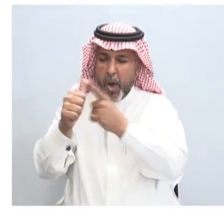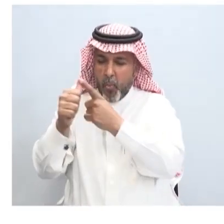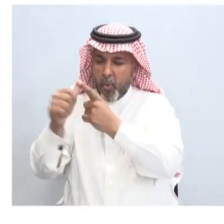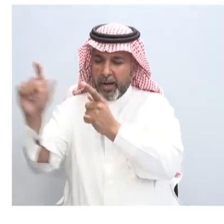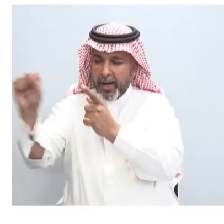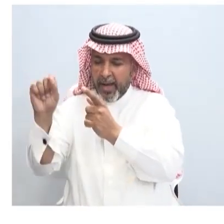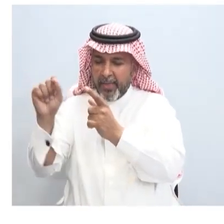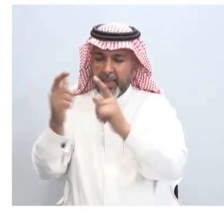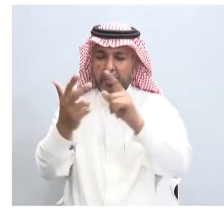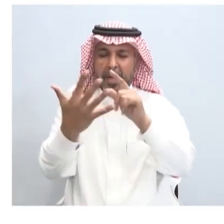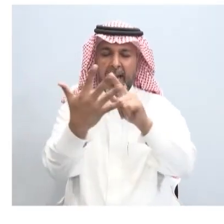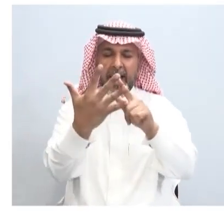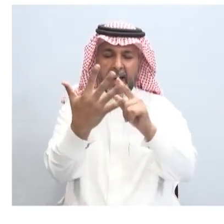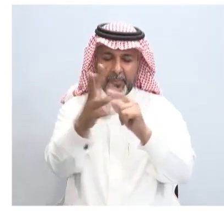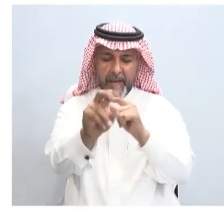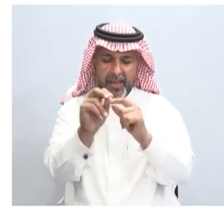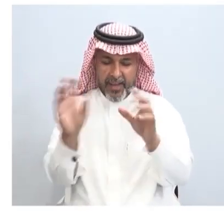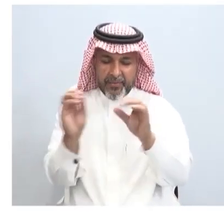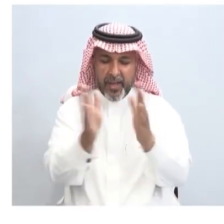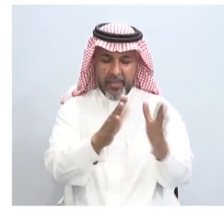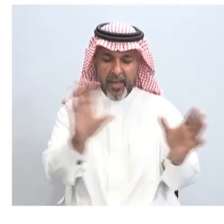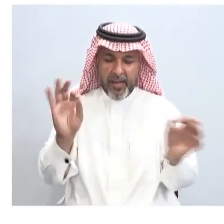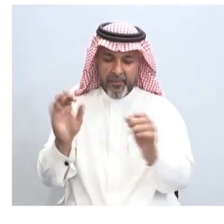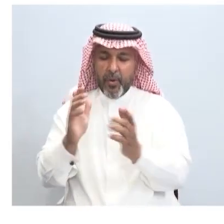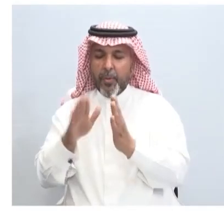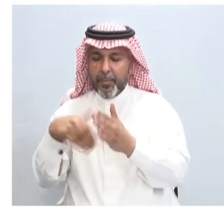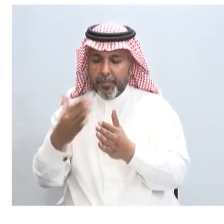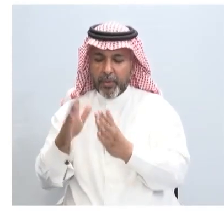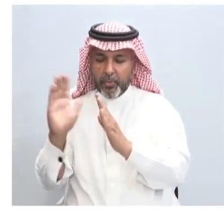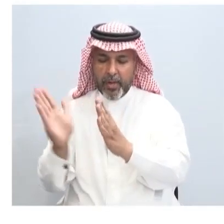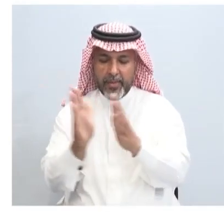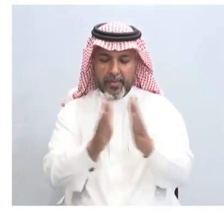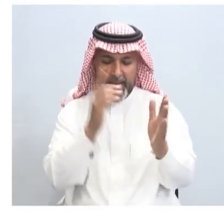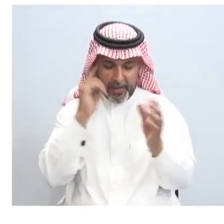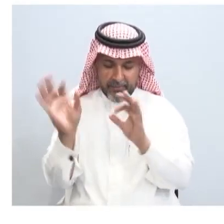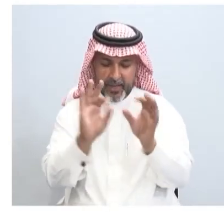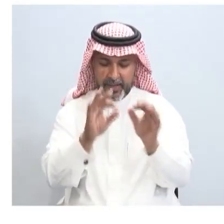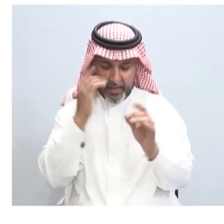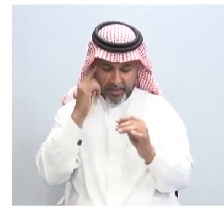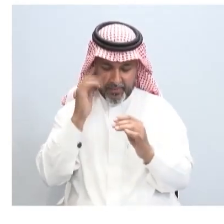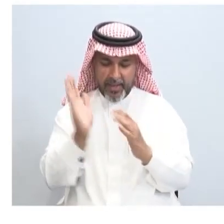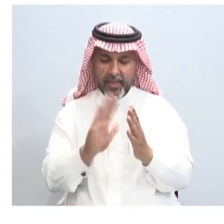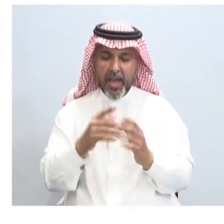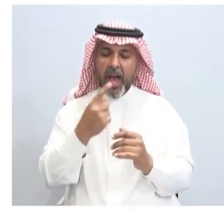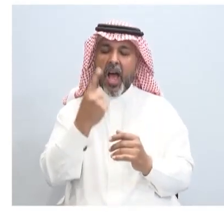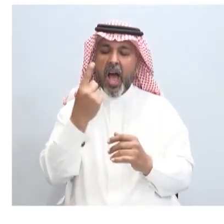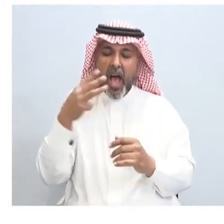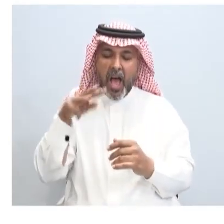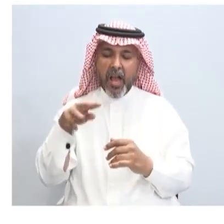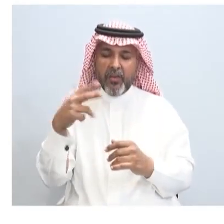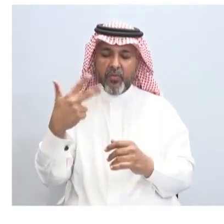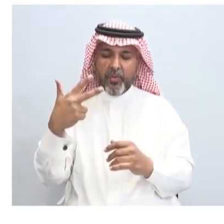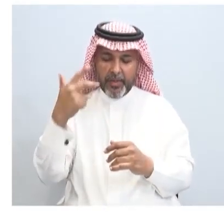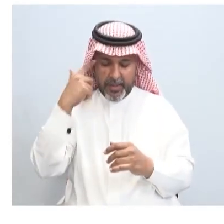اختياره ساعد يعني من هذه الخيارات ننتقل الى مبادئ العد اللي احنا